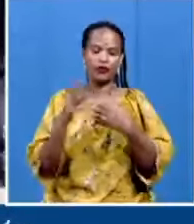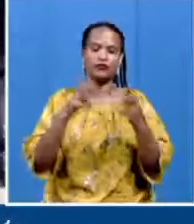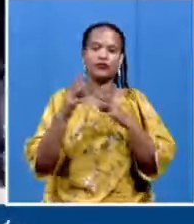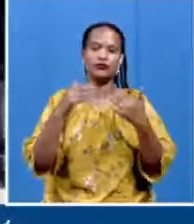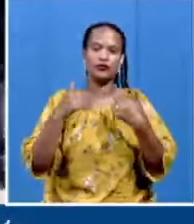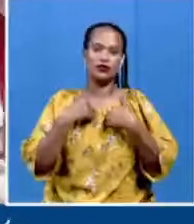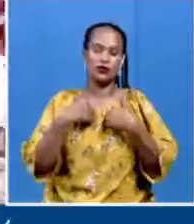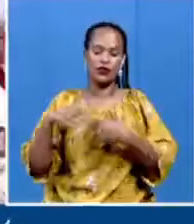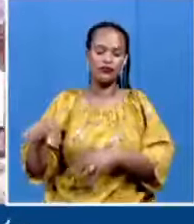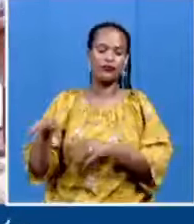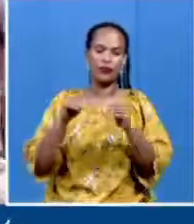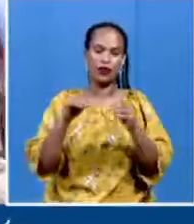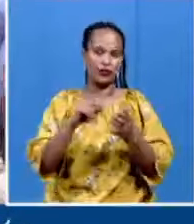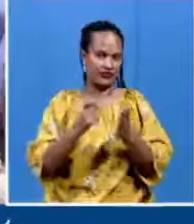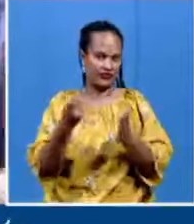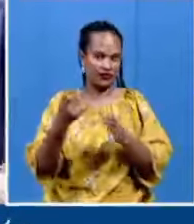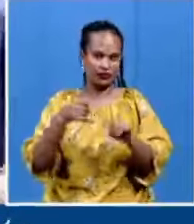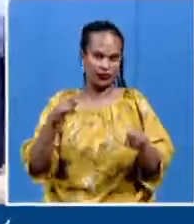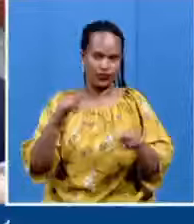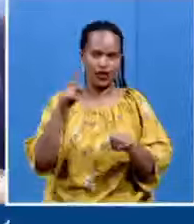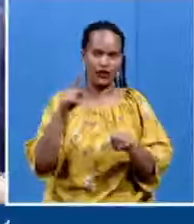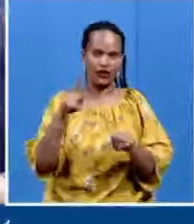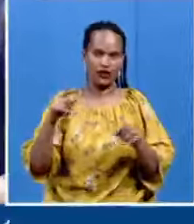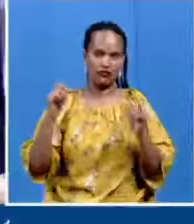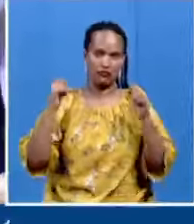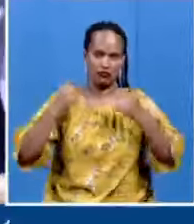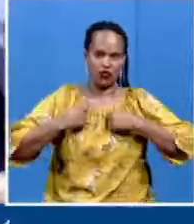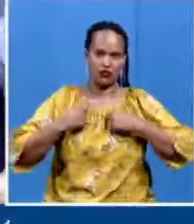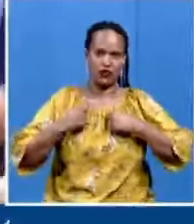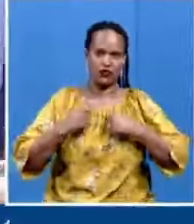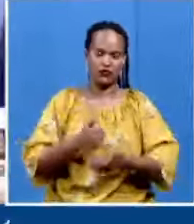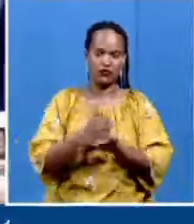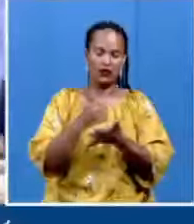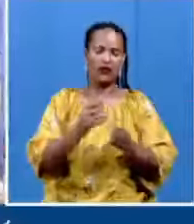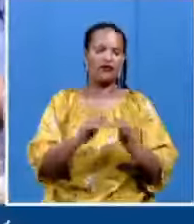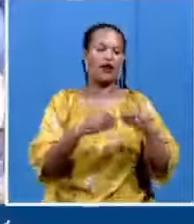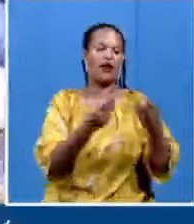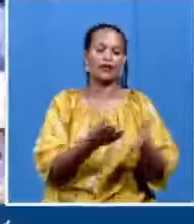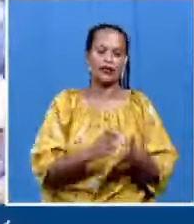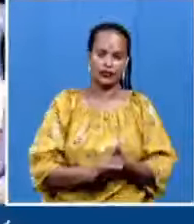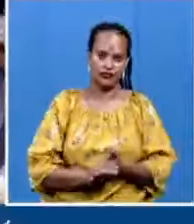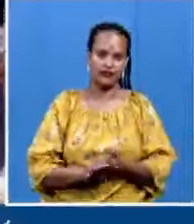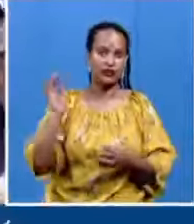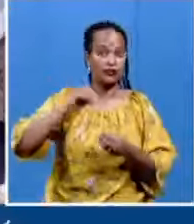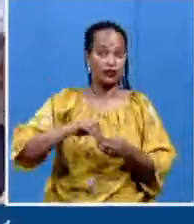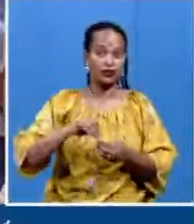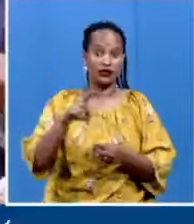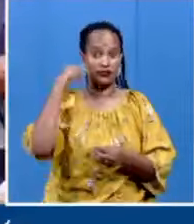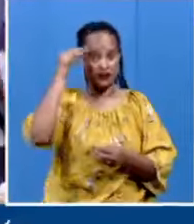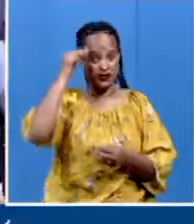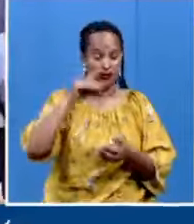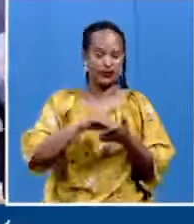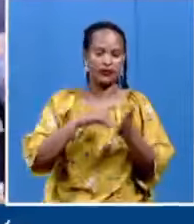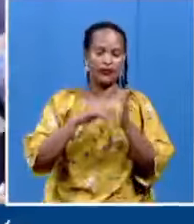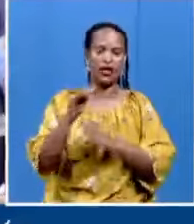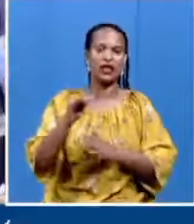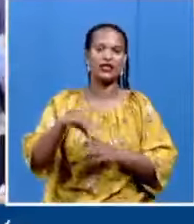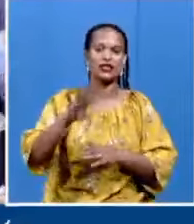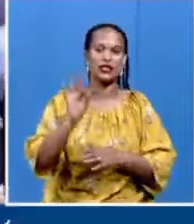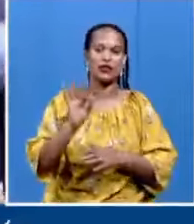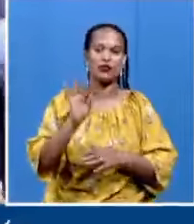ፀገም ንዘለዎም ተምሃሮ ደፍተር ቢሮን ሓደ መትሐዚ ደፍተር ቦርሳን ድጋፍ ኣበርኪቱ። ብተወሳኺ እውን እቲ ሚኒስትር ኣብ ከተማ መቐለ